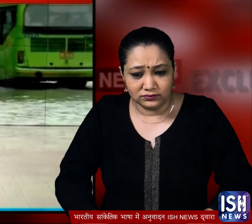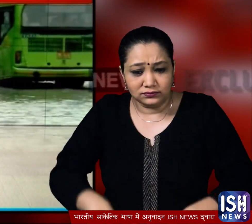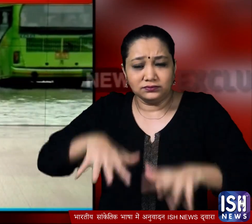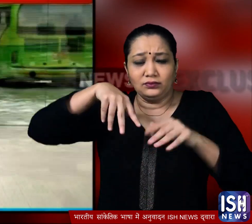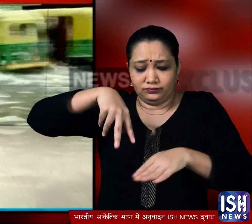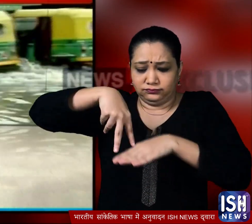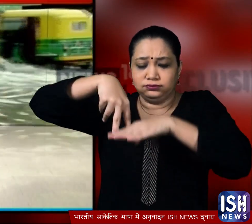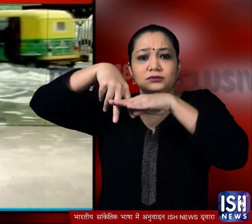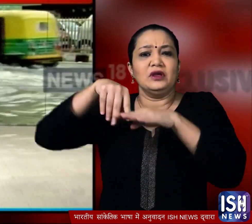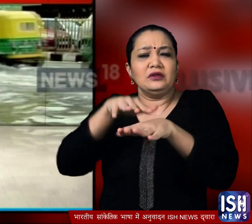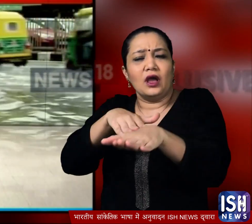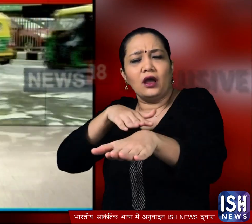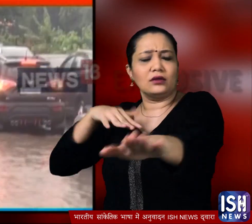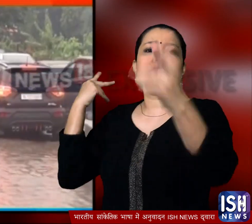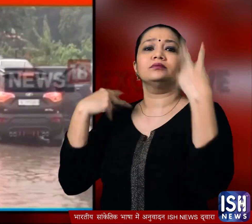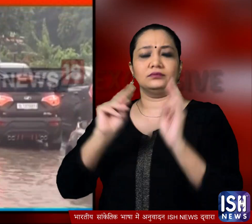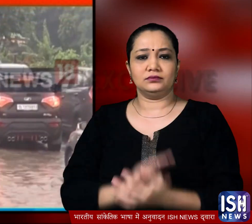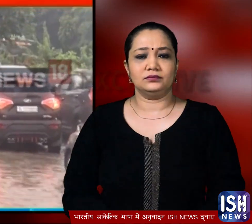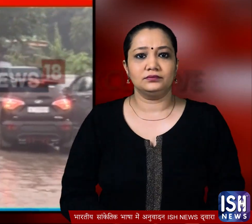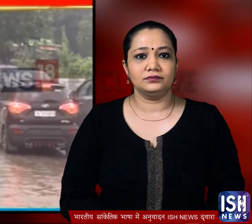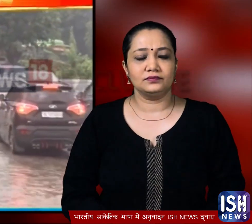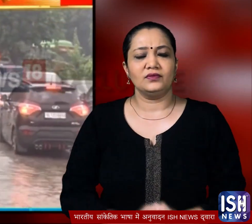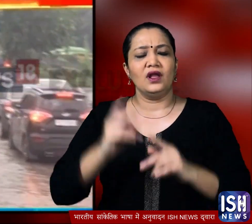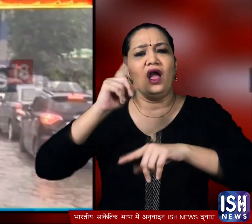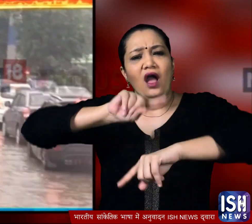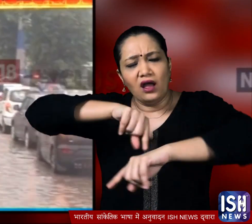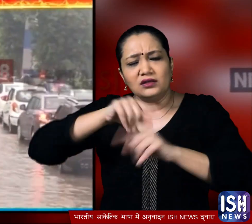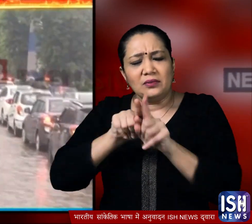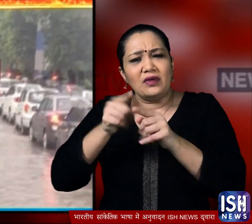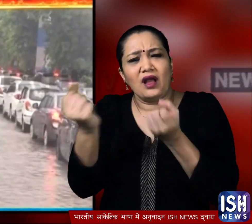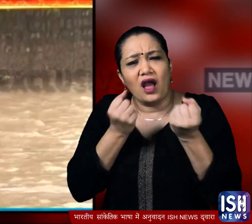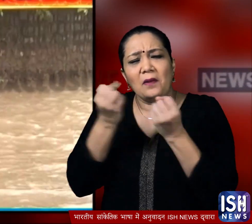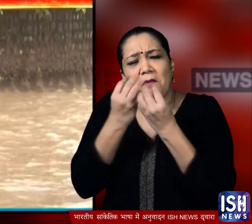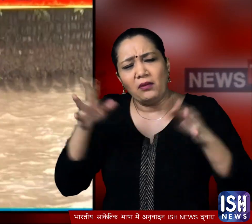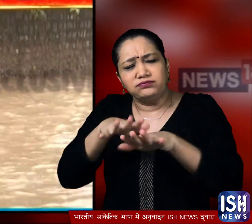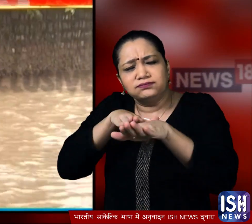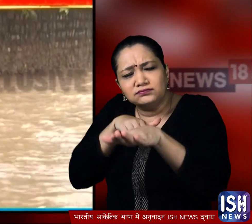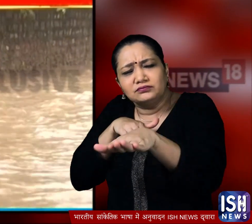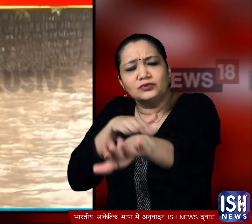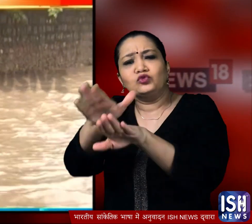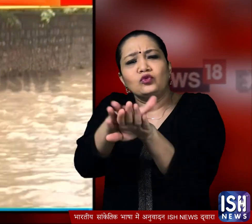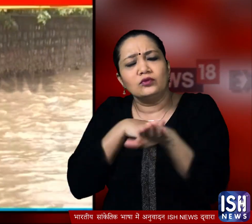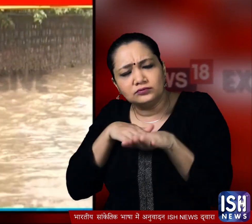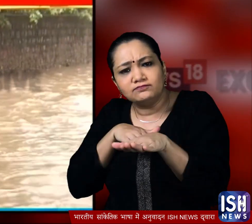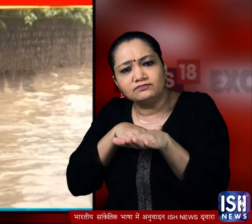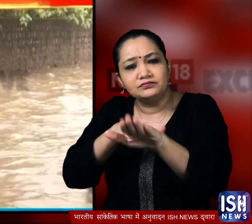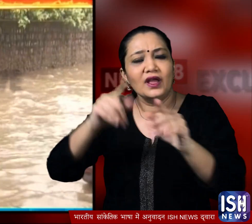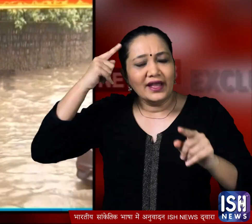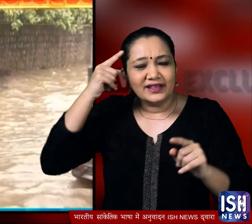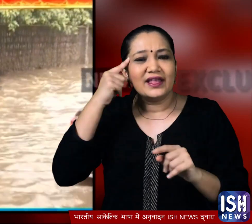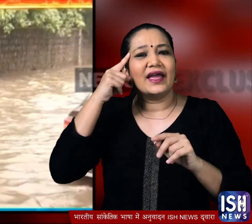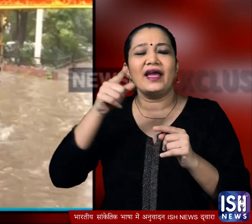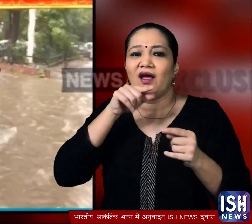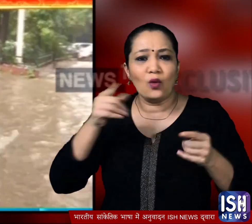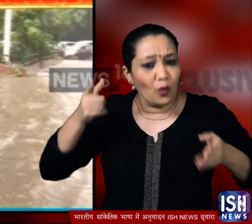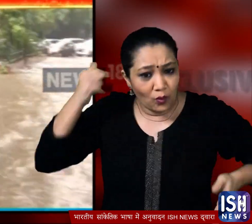भरने की वजह से वहां लंबा जाम लग गया और सैकड़ों गाड़ियां सड़क पर रेंगती नजर आईं। सड़क तो ऐसे लगने लगी जैसे वहां सड़क नहीं कोई नहर